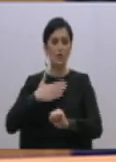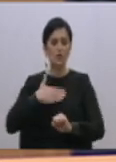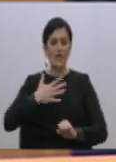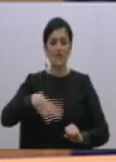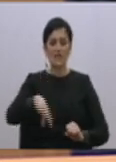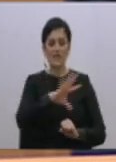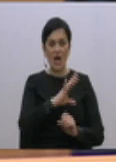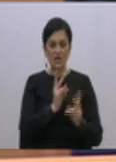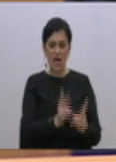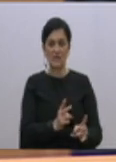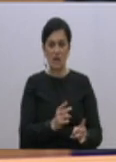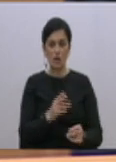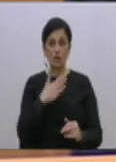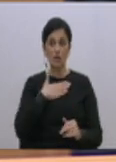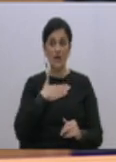ქვეყანას,